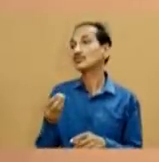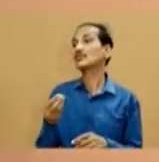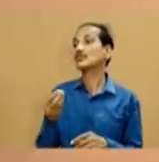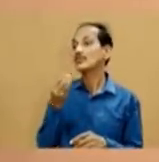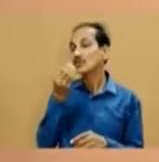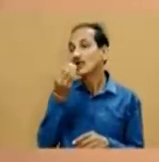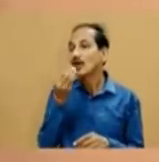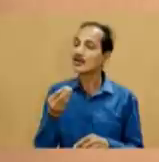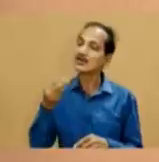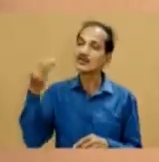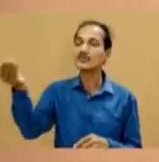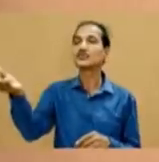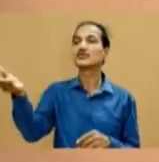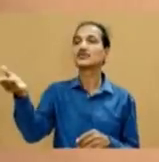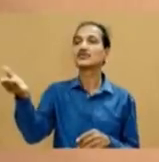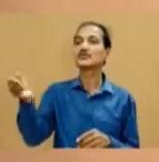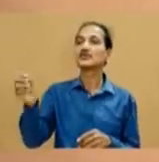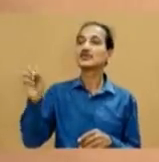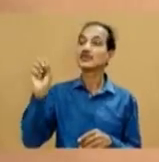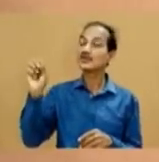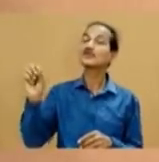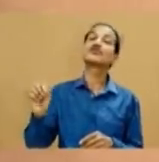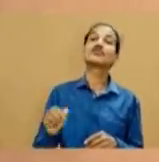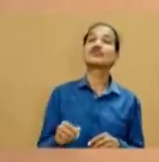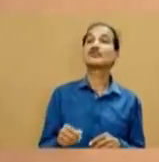ଓଡ଼ିଶାବାସୀଙ୍କ ଭିତରେ ଅଛନ୍ତି